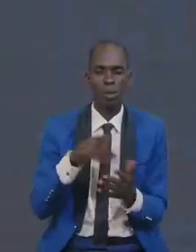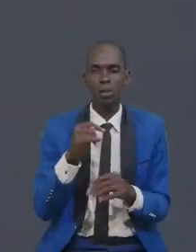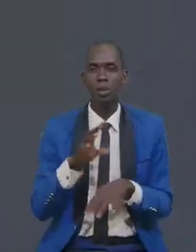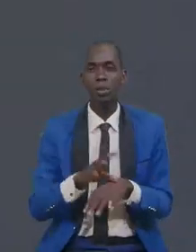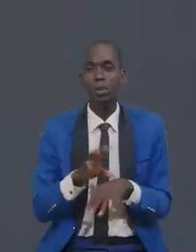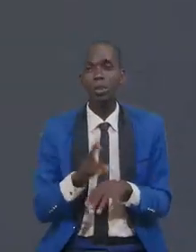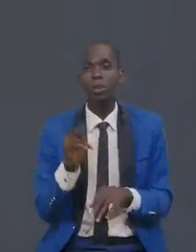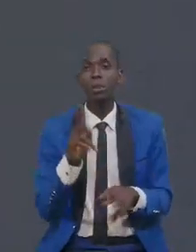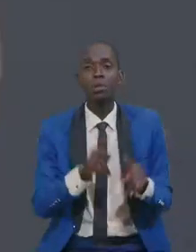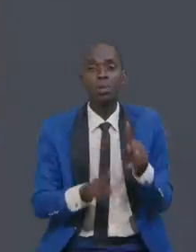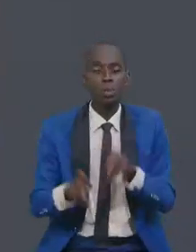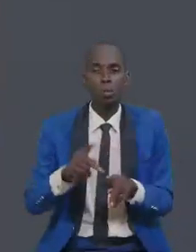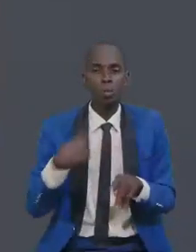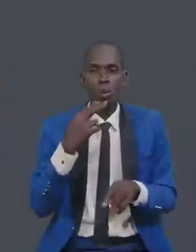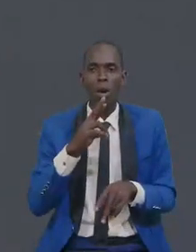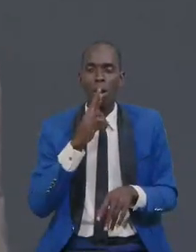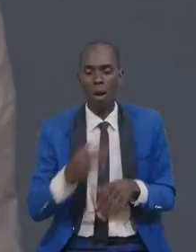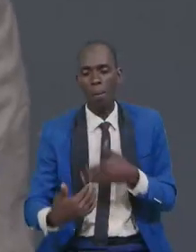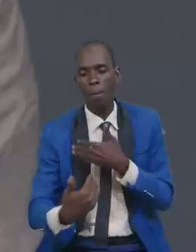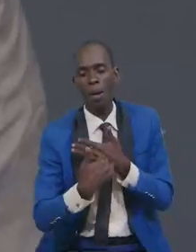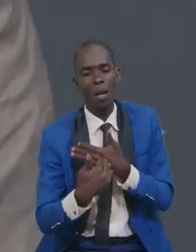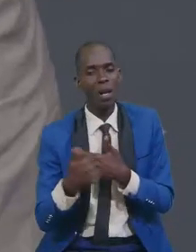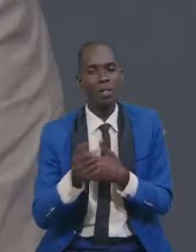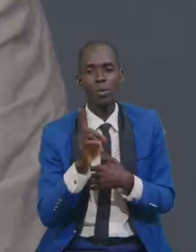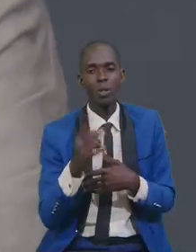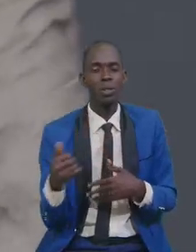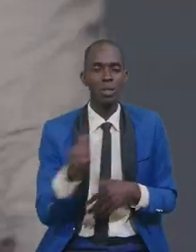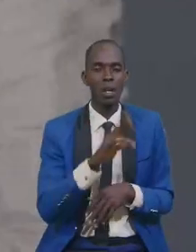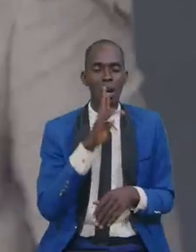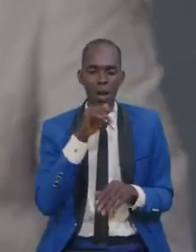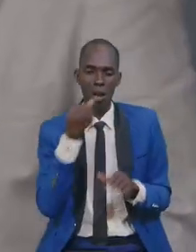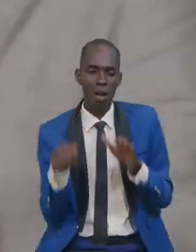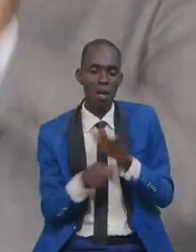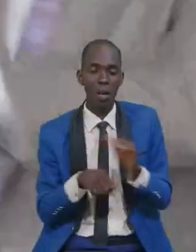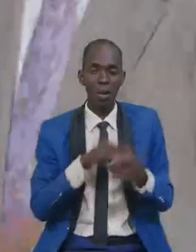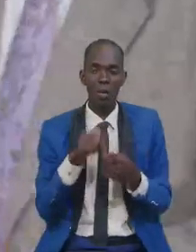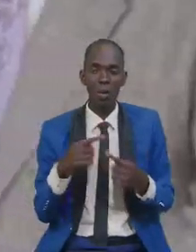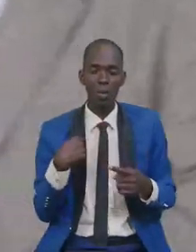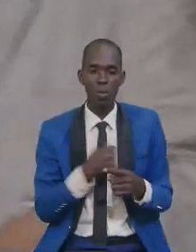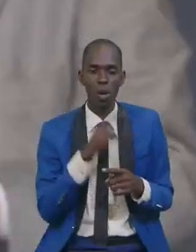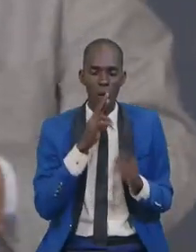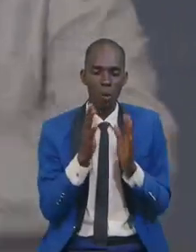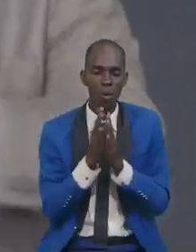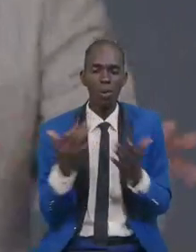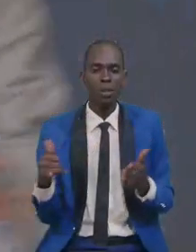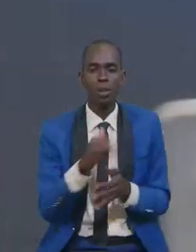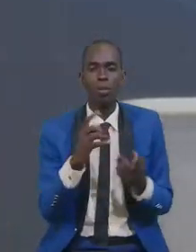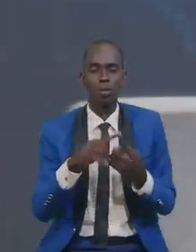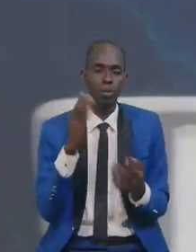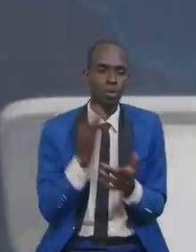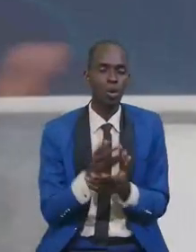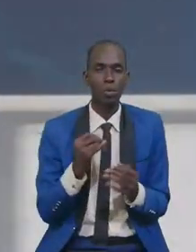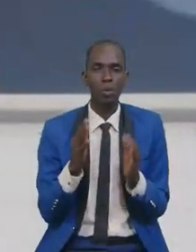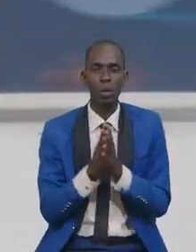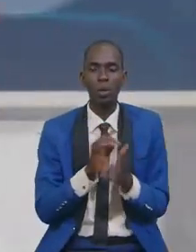l'église. Ceux qui sont derrière, n'importe où, ils se cachent. Et quand nous prions, il veut arrêter la